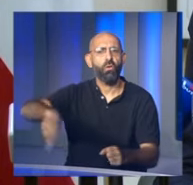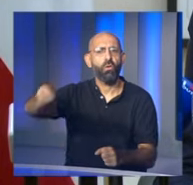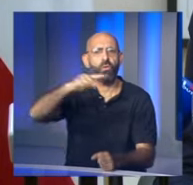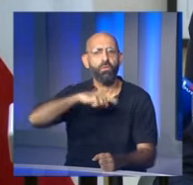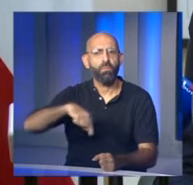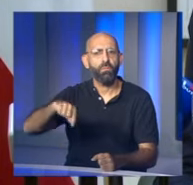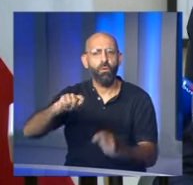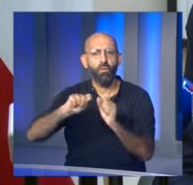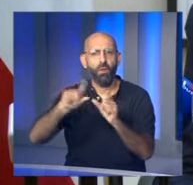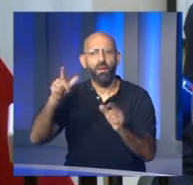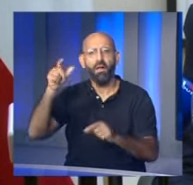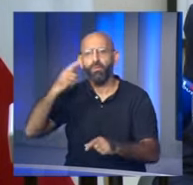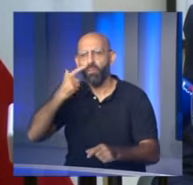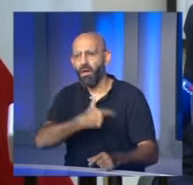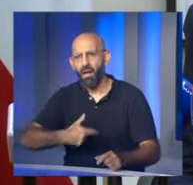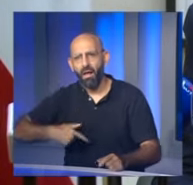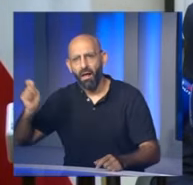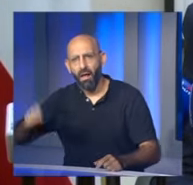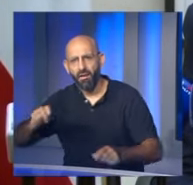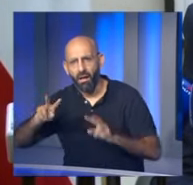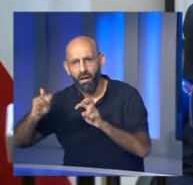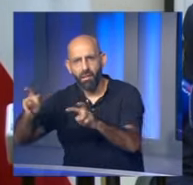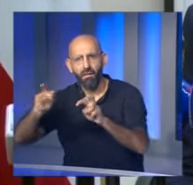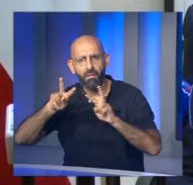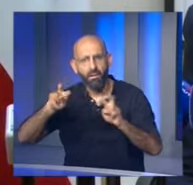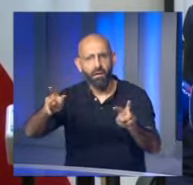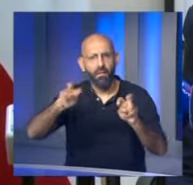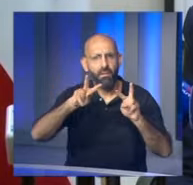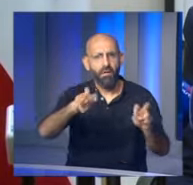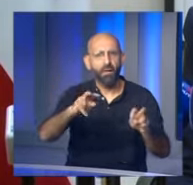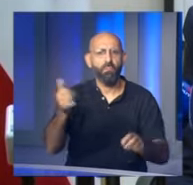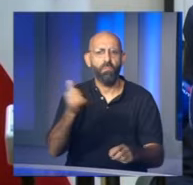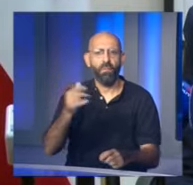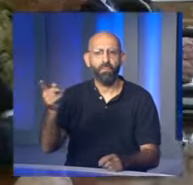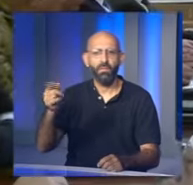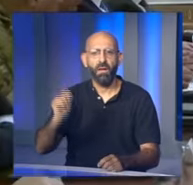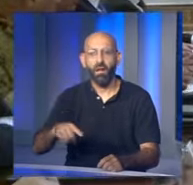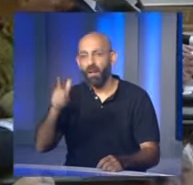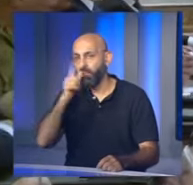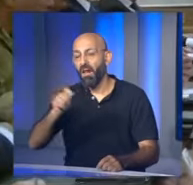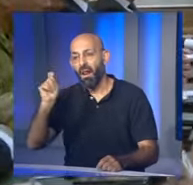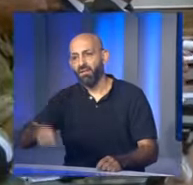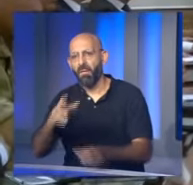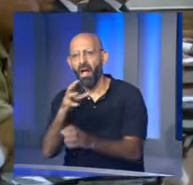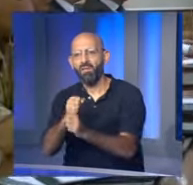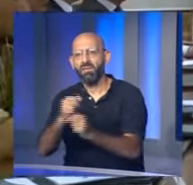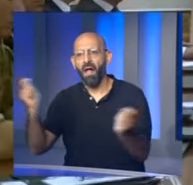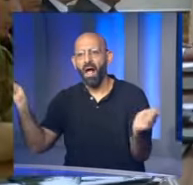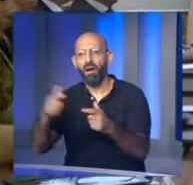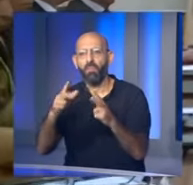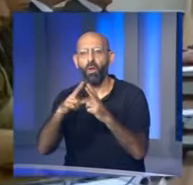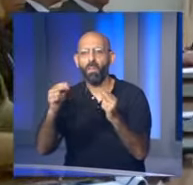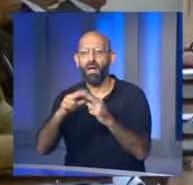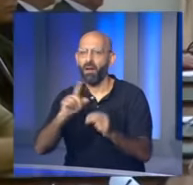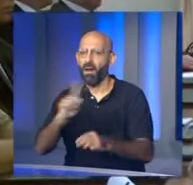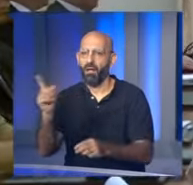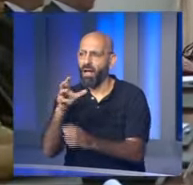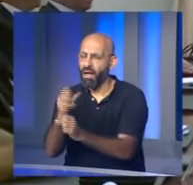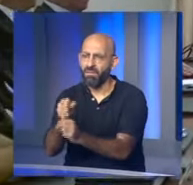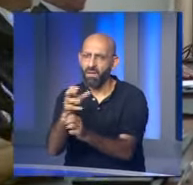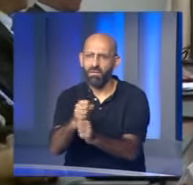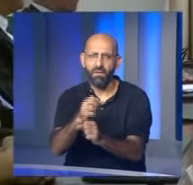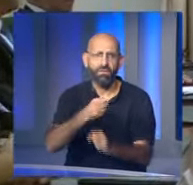اشاره قضائيه لعدم لعدم السماح بالتعدي على الاملاق الخاصه ونحن بدنا نحافظ اكثر واكثر على السلم الاهلي